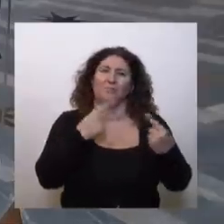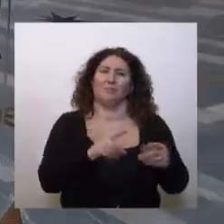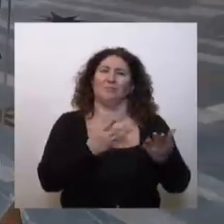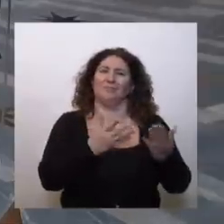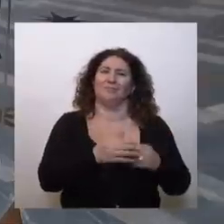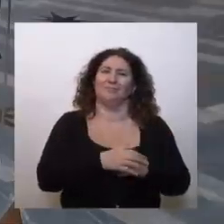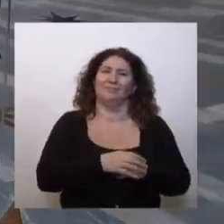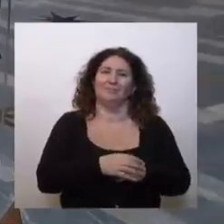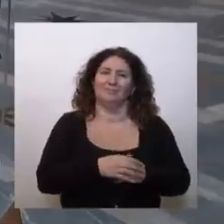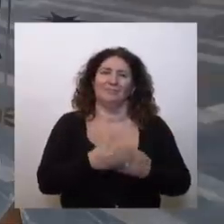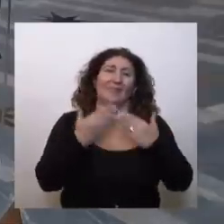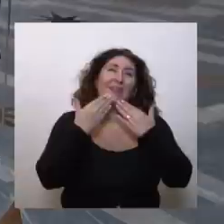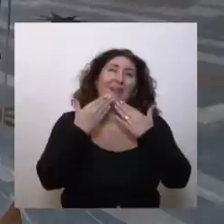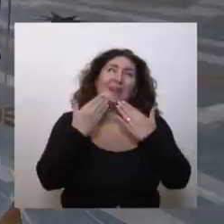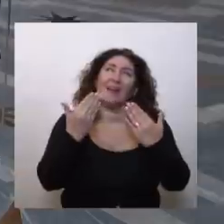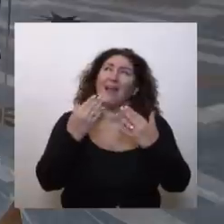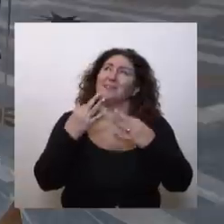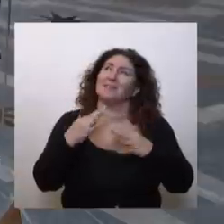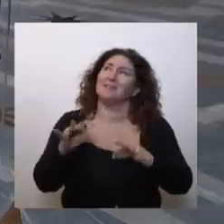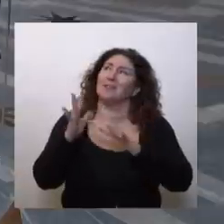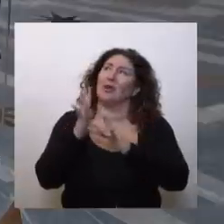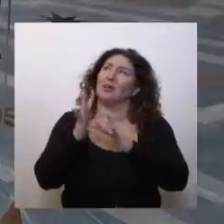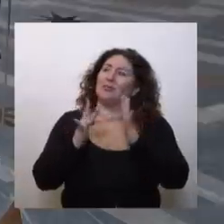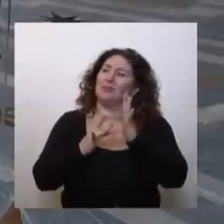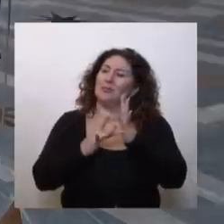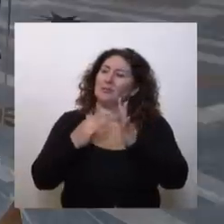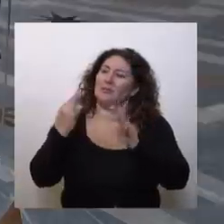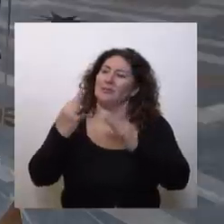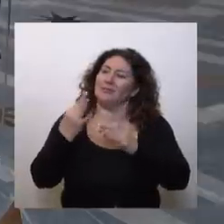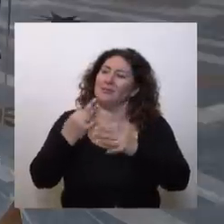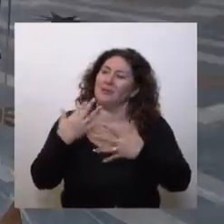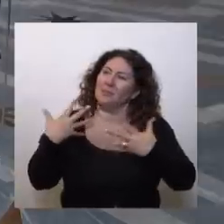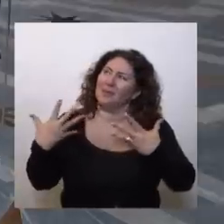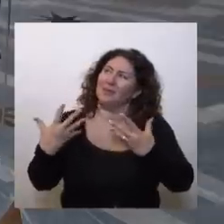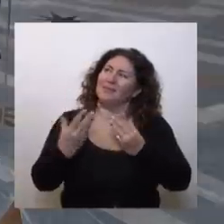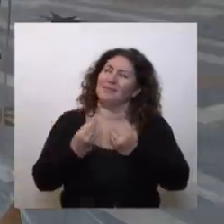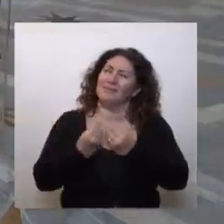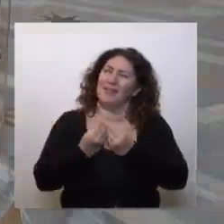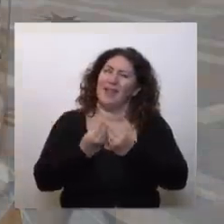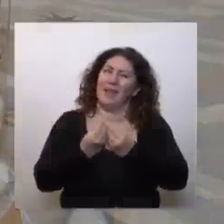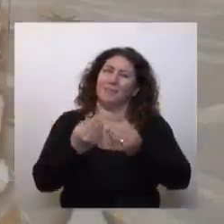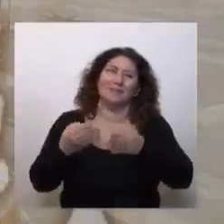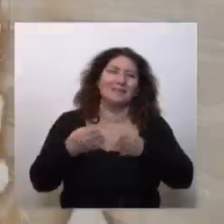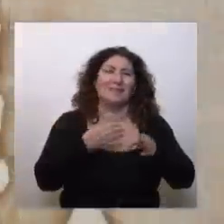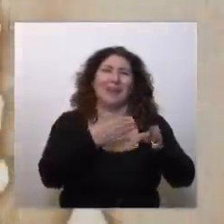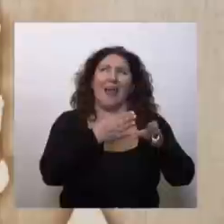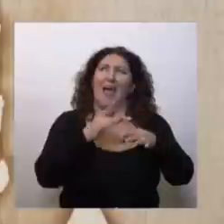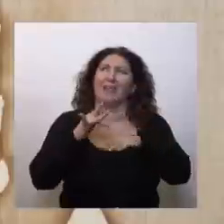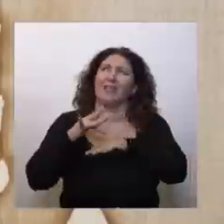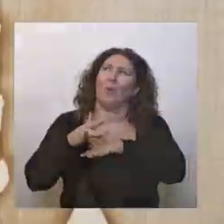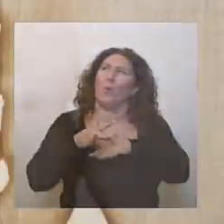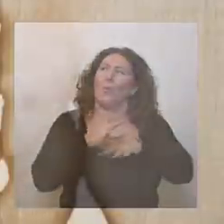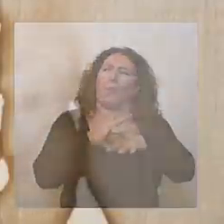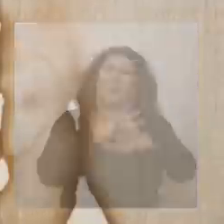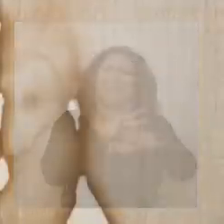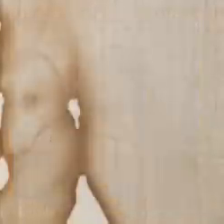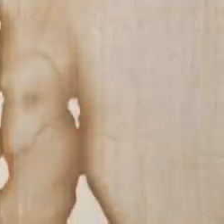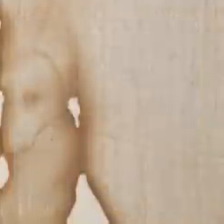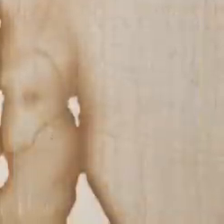Grazie, Signore Gesù, che ci accompagni e ci guidi nella strada.